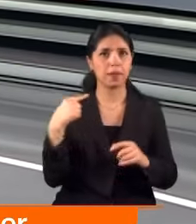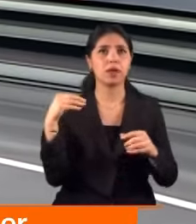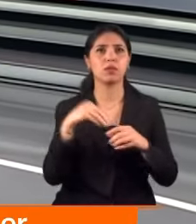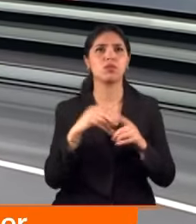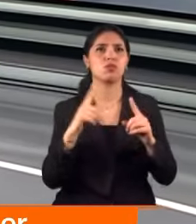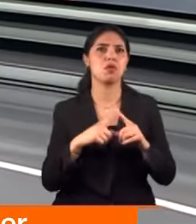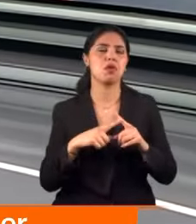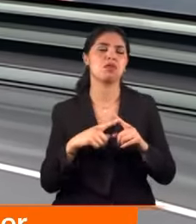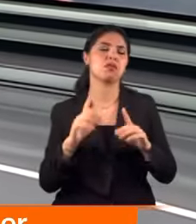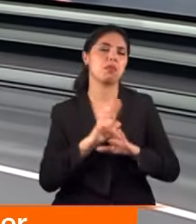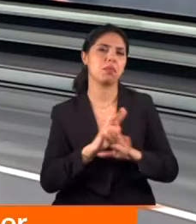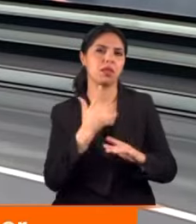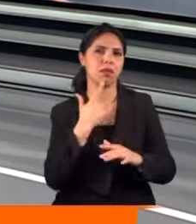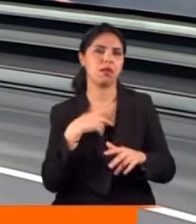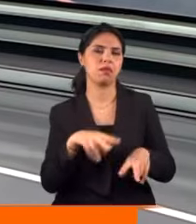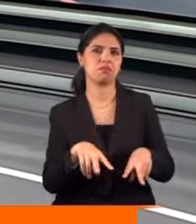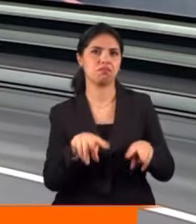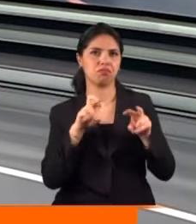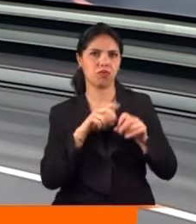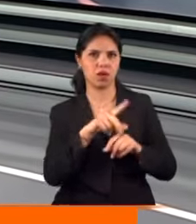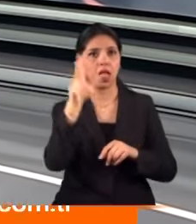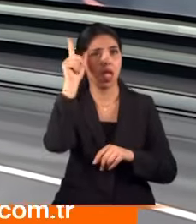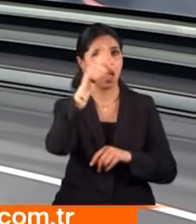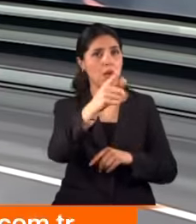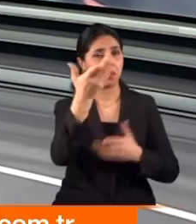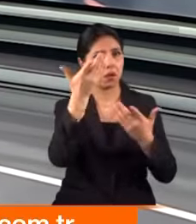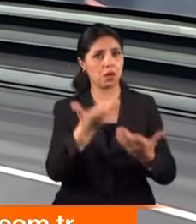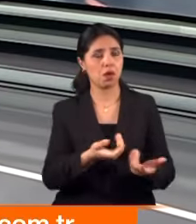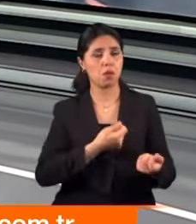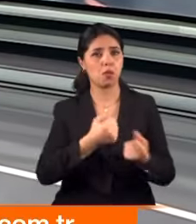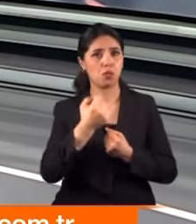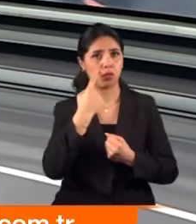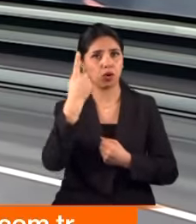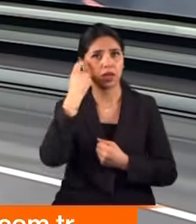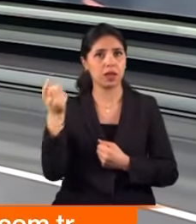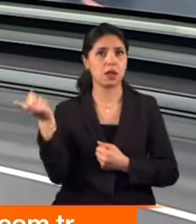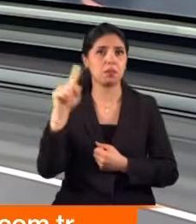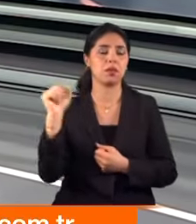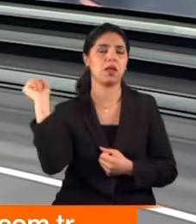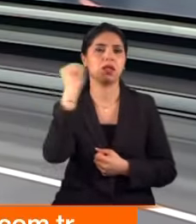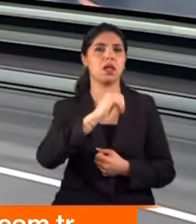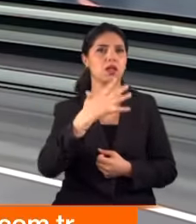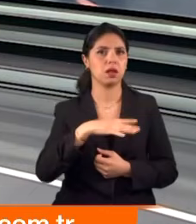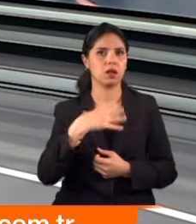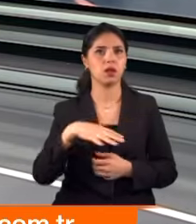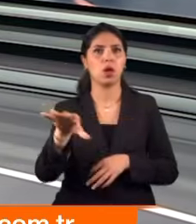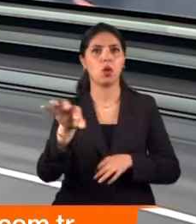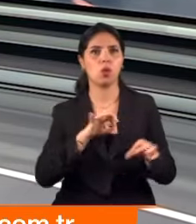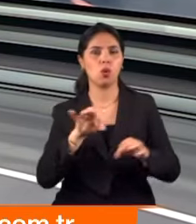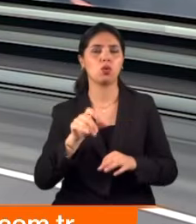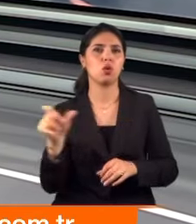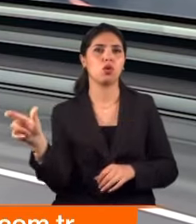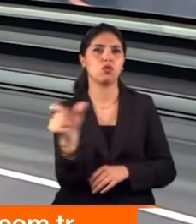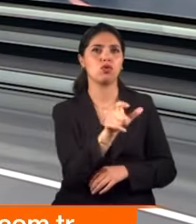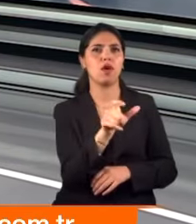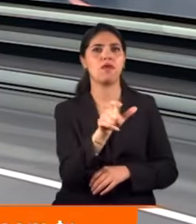görüldü deyip kenara çekildi. Ancak Amerika'nın ikna çabalarına rağmen İsrail yeni bir saldırıda diretti. Kontrollü misilleme yorumları